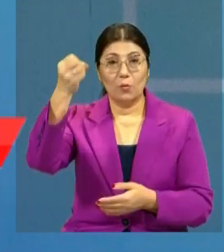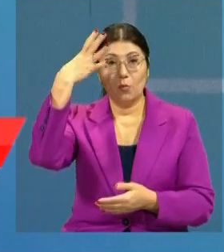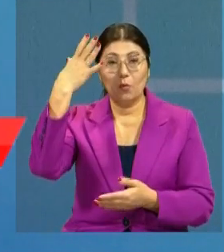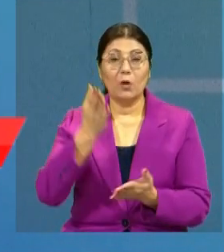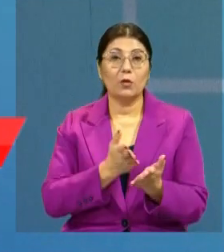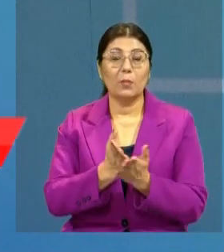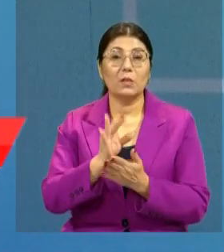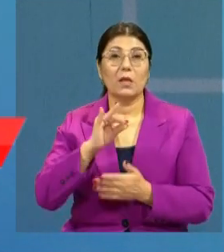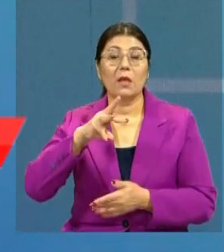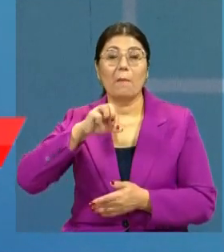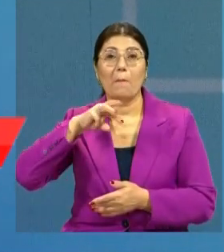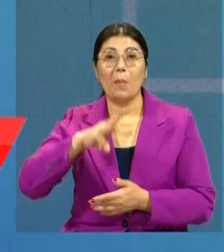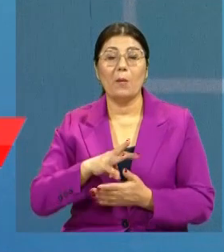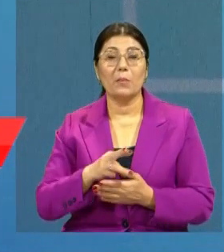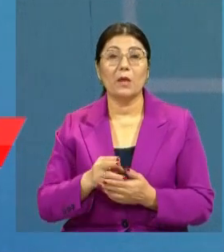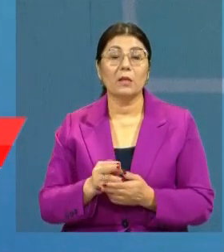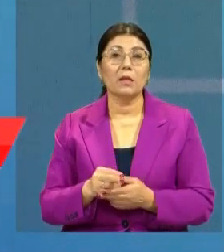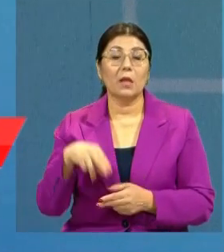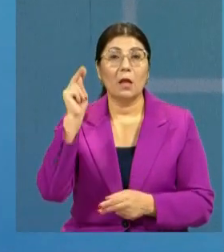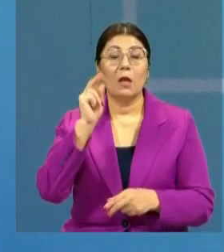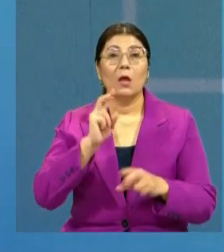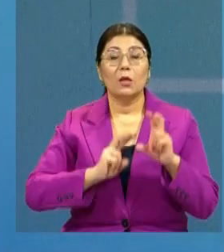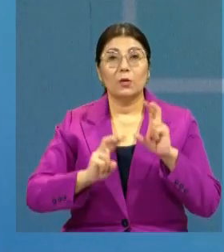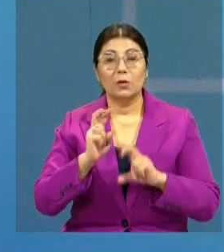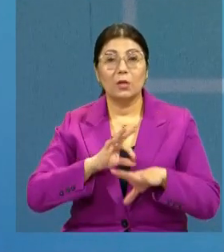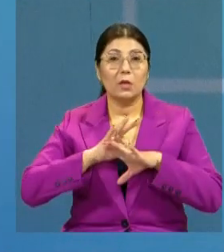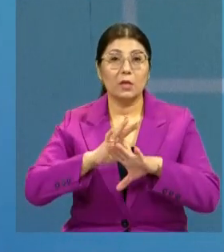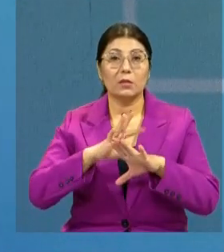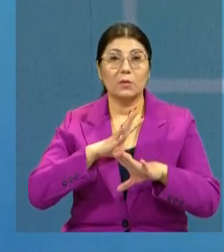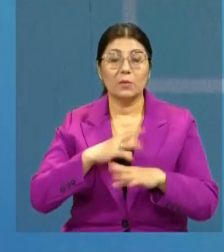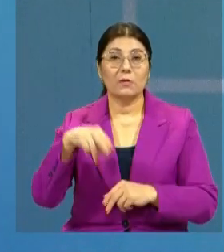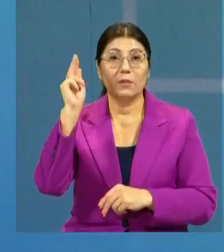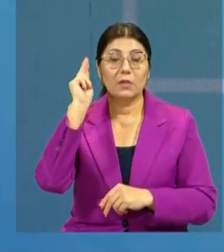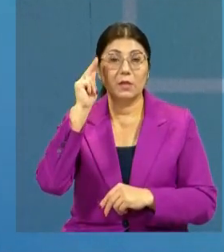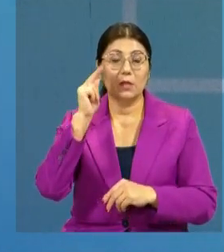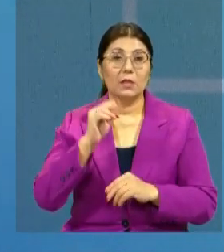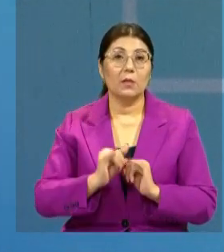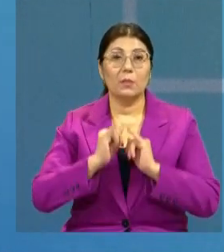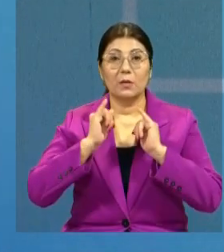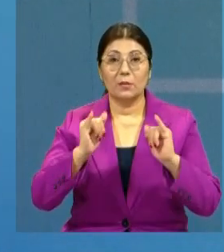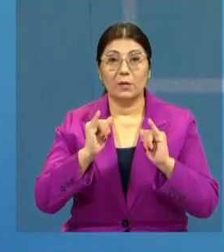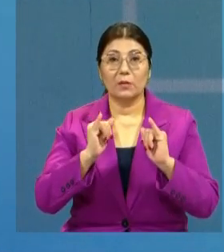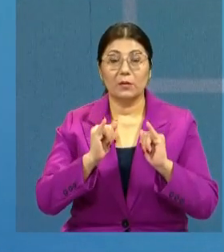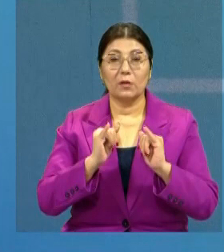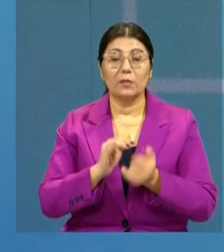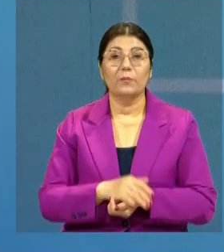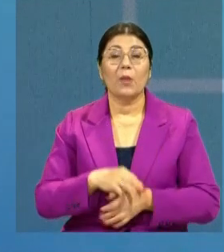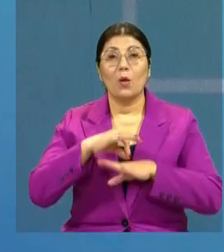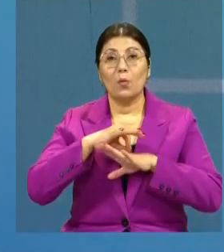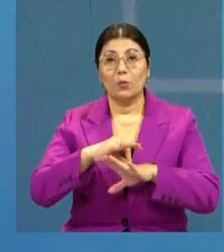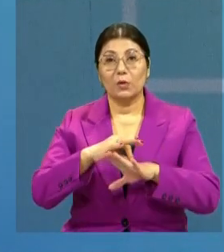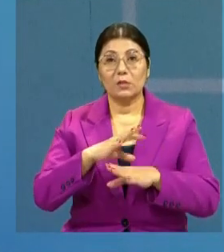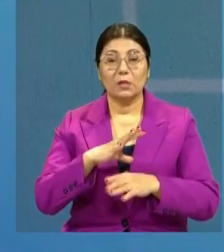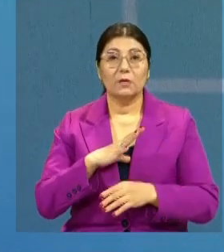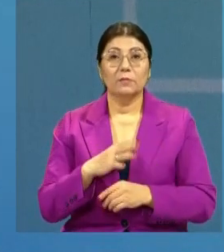жаңағы имамдардың курстарға, семинарларға жіберіп, олардың білім жетілдіру курстарына жіберіп, олардың